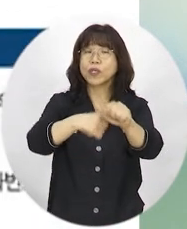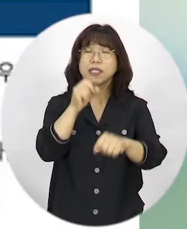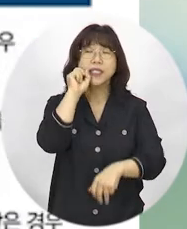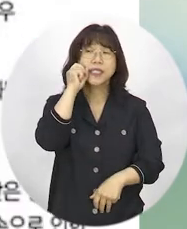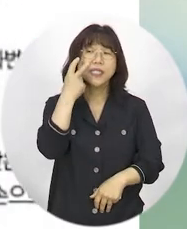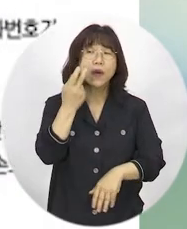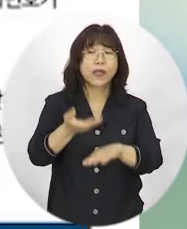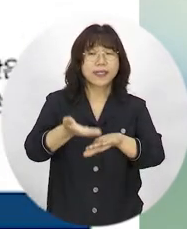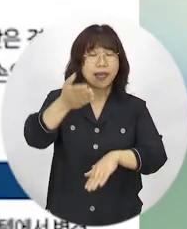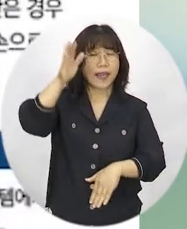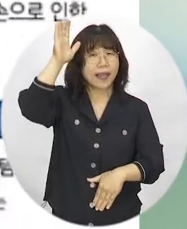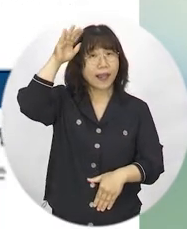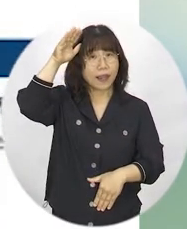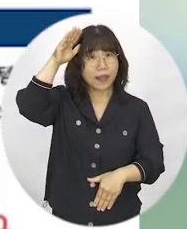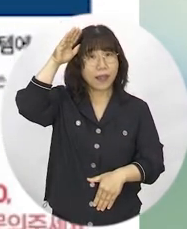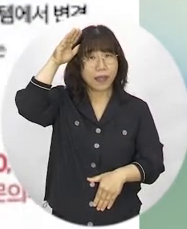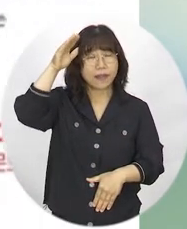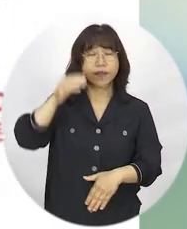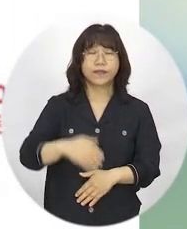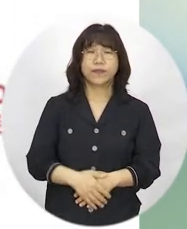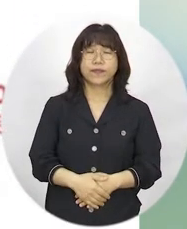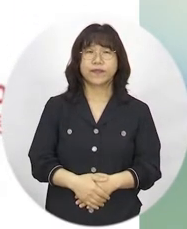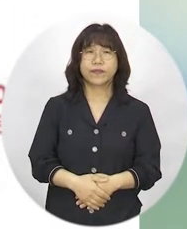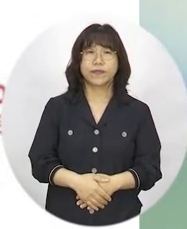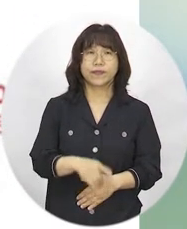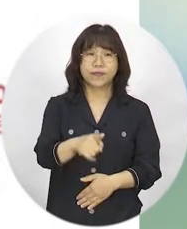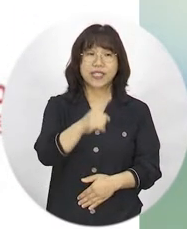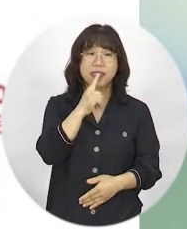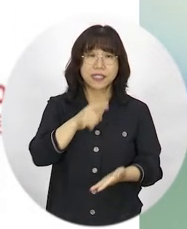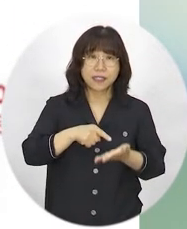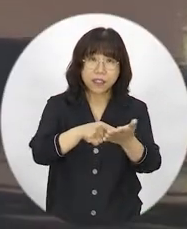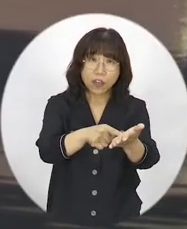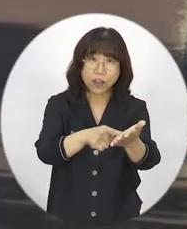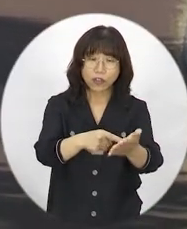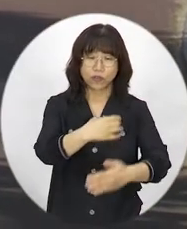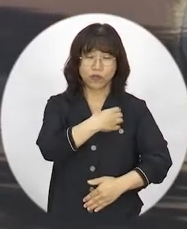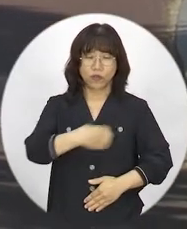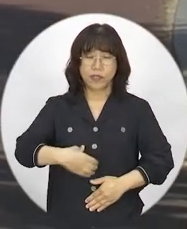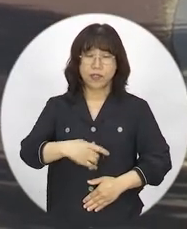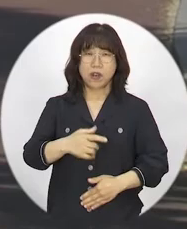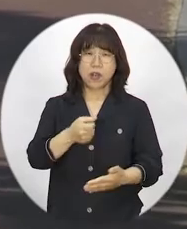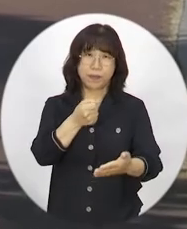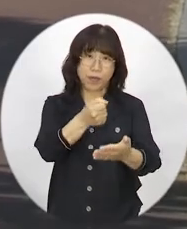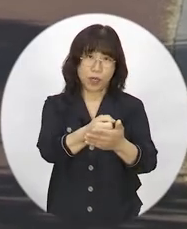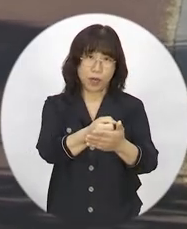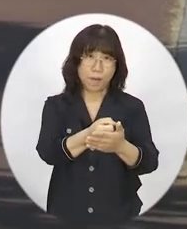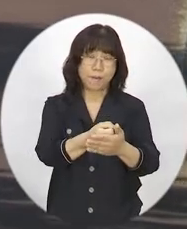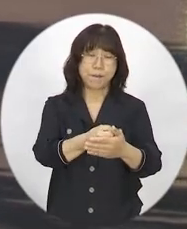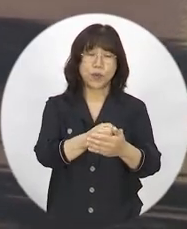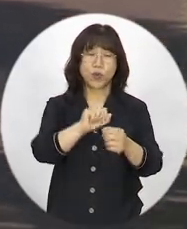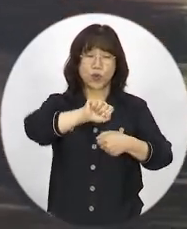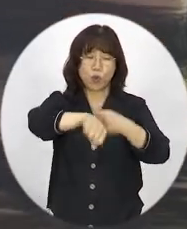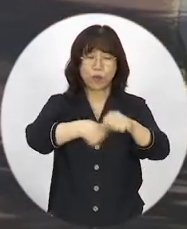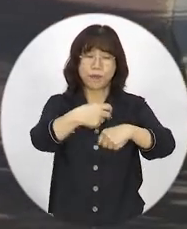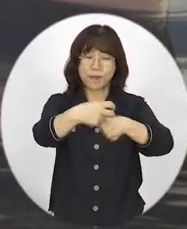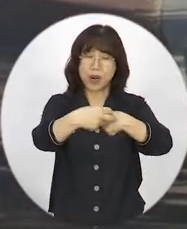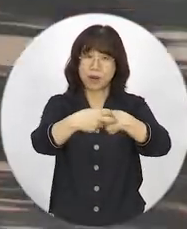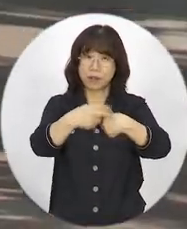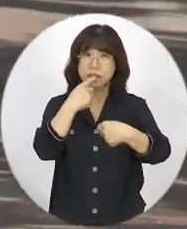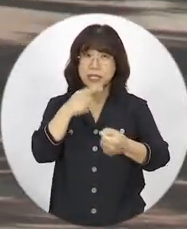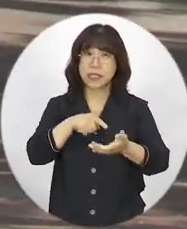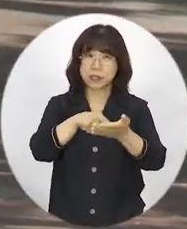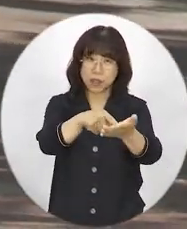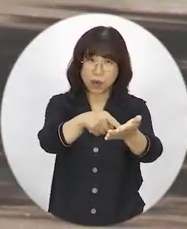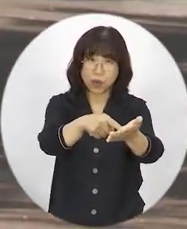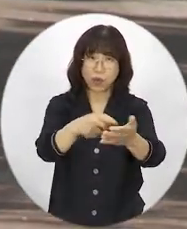목적으로 기르는 2개월령 이상의 강아지가 대상입니다. 신청은 구에서 지정한 동물 등록 대행 기관인